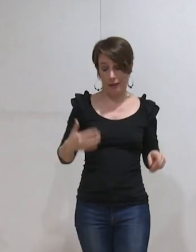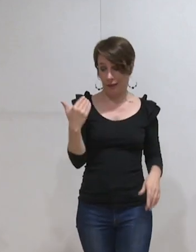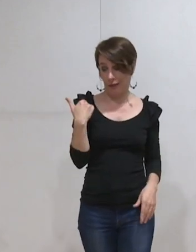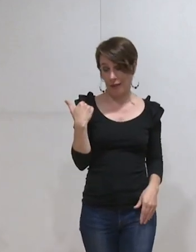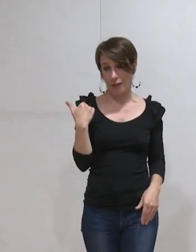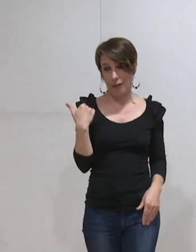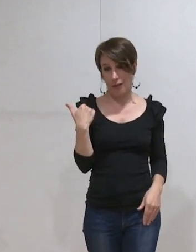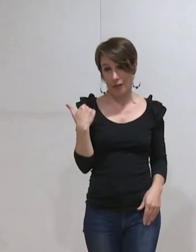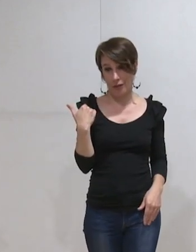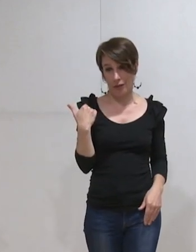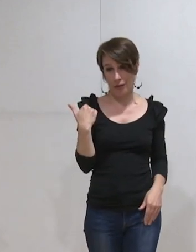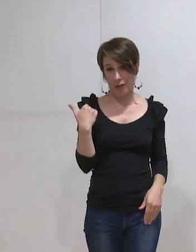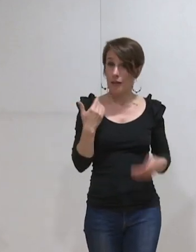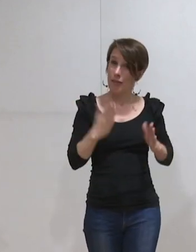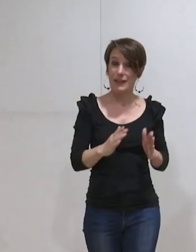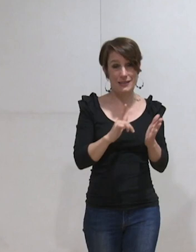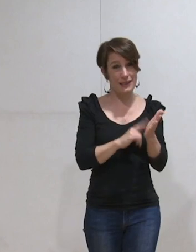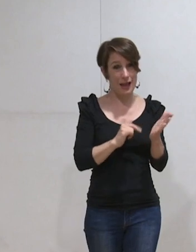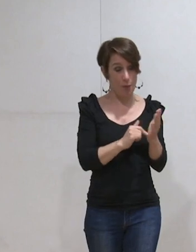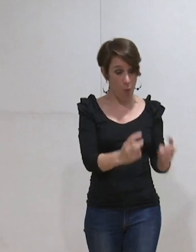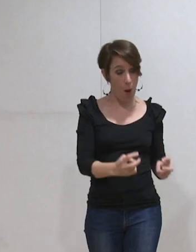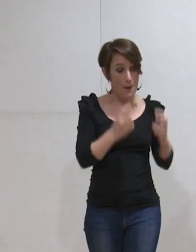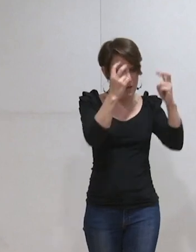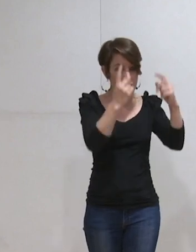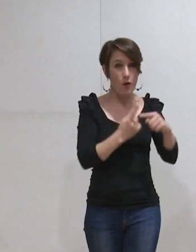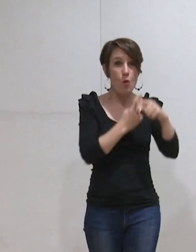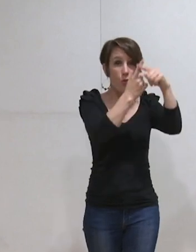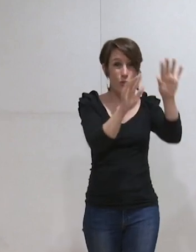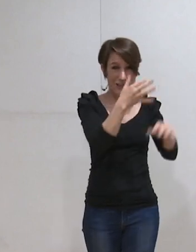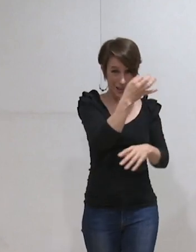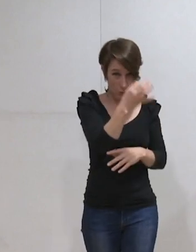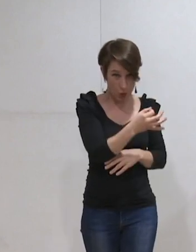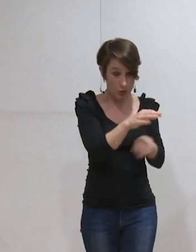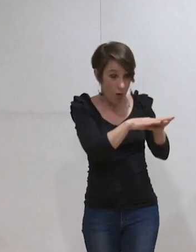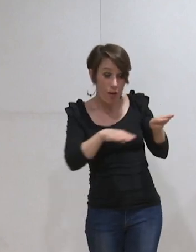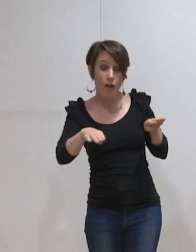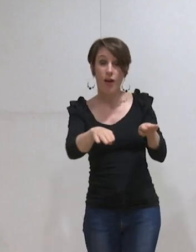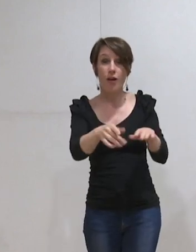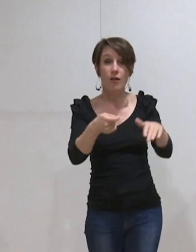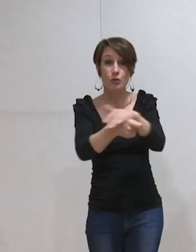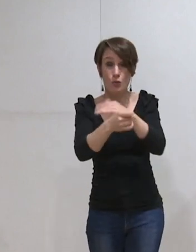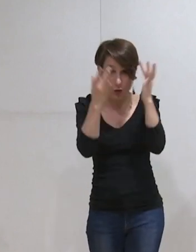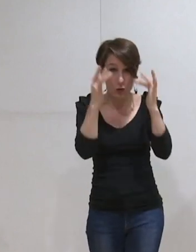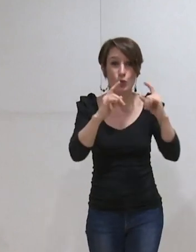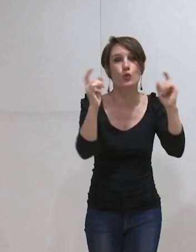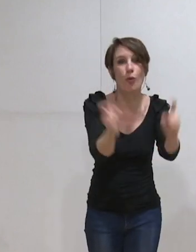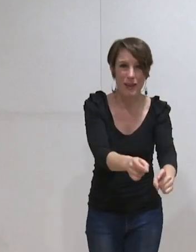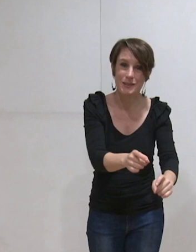augmenter les impôts de plus de 15 % et à baisser les subventions aux acteurs culturels